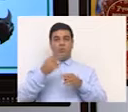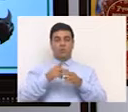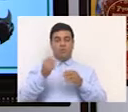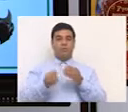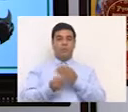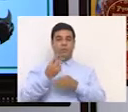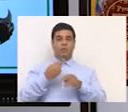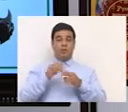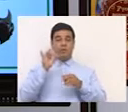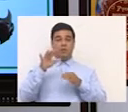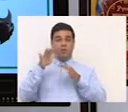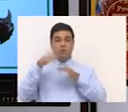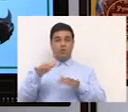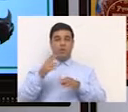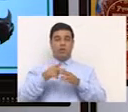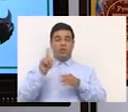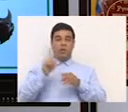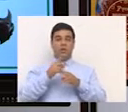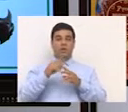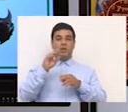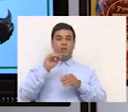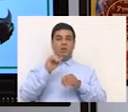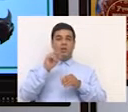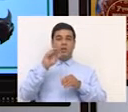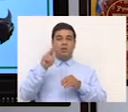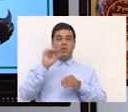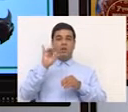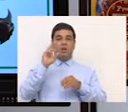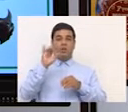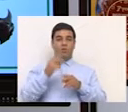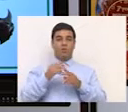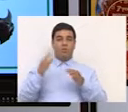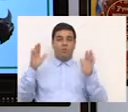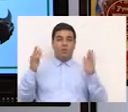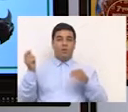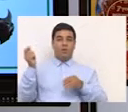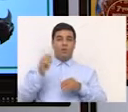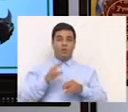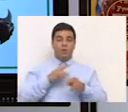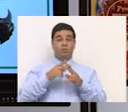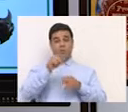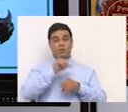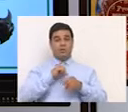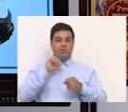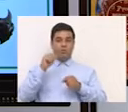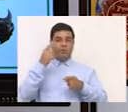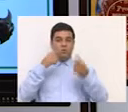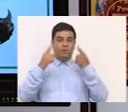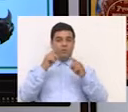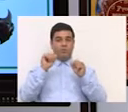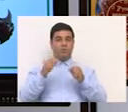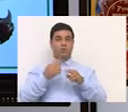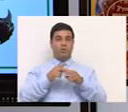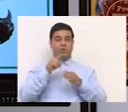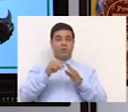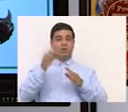из моря, не то дракон прилетал. Интересно, может быть? Придумайте еще что-нибудь поинтереснее. А вдруг